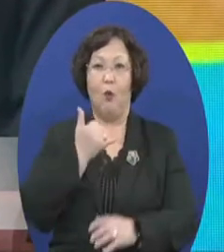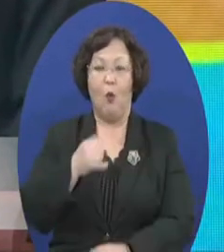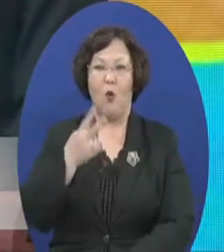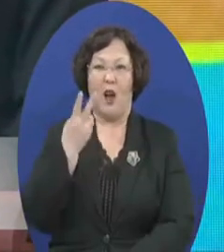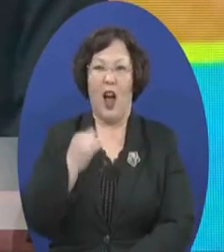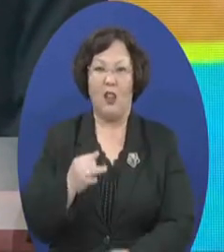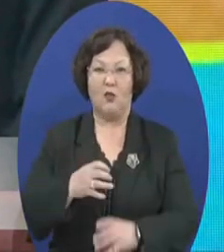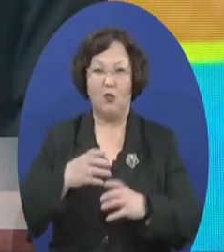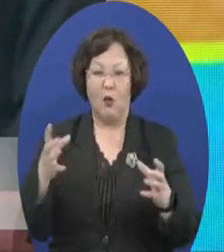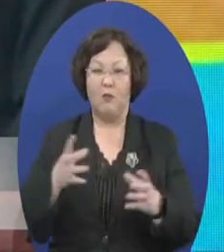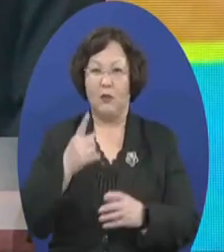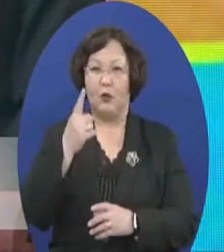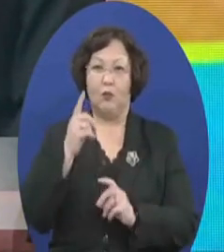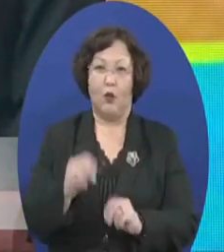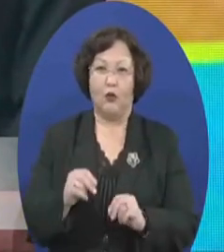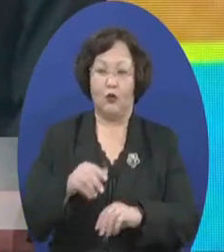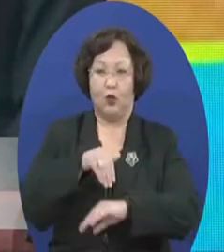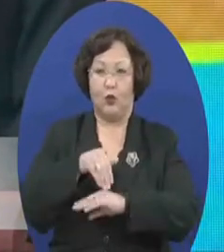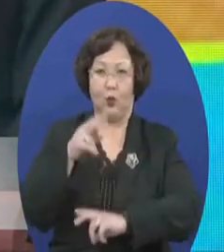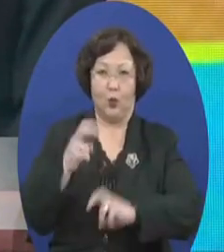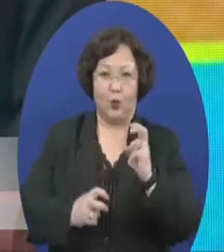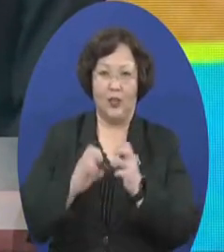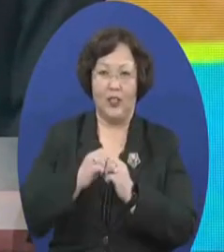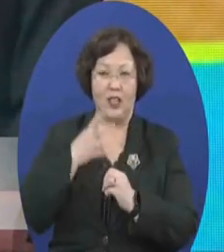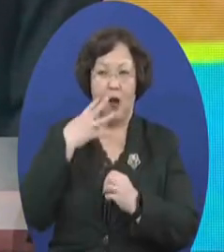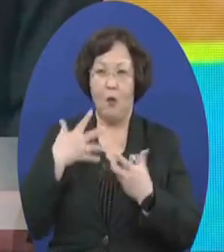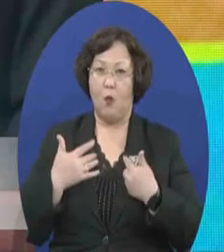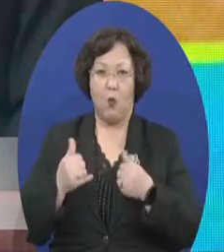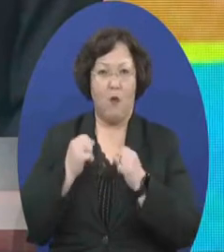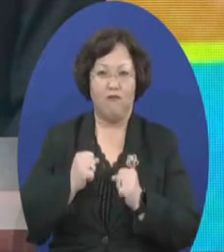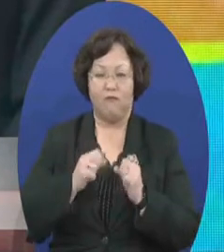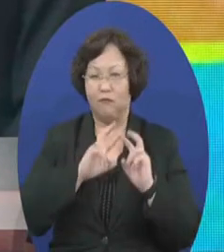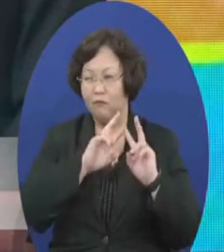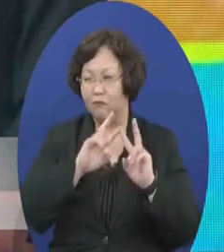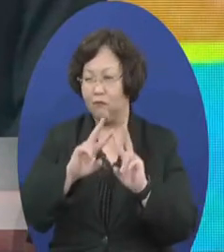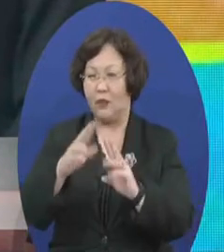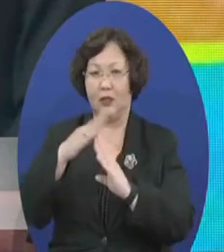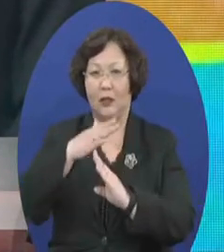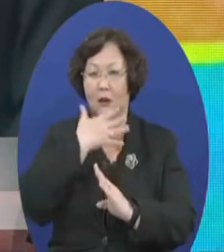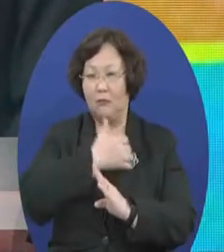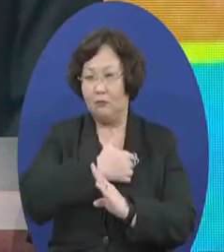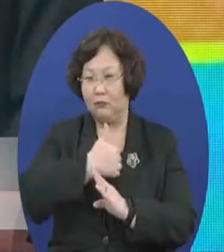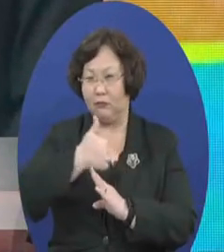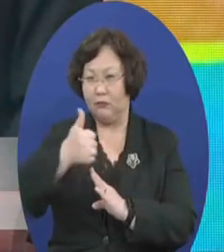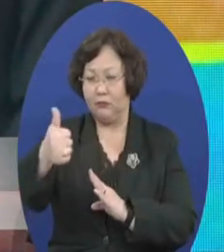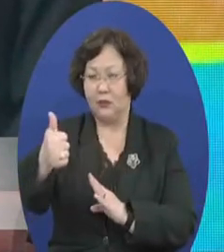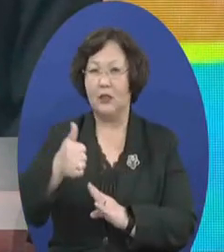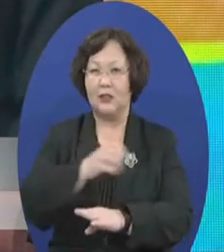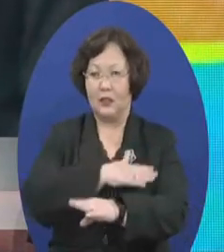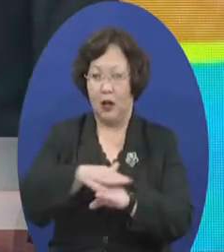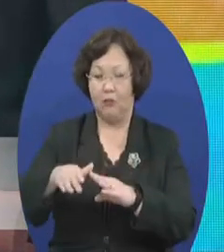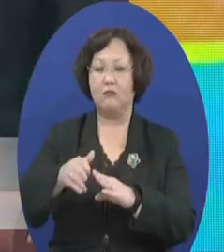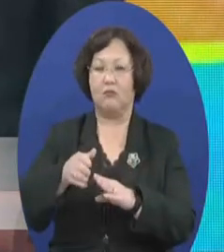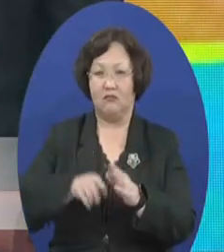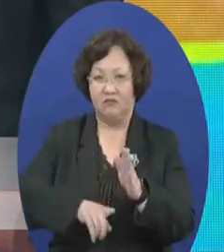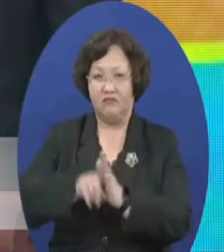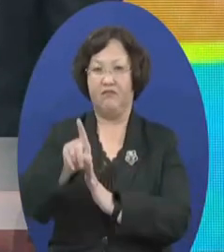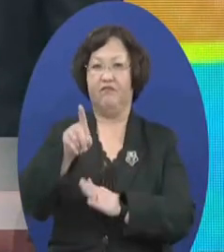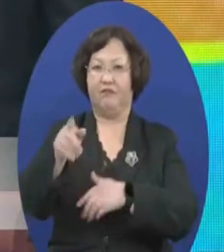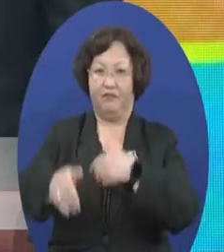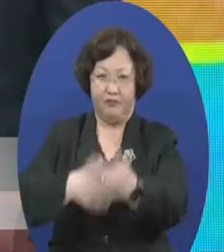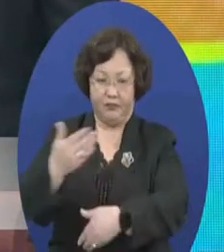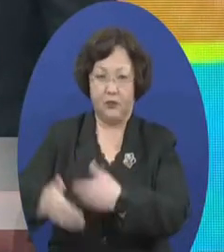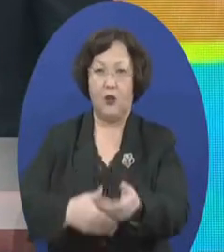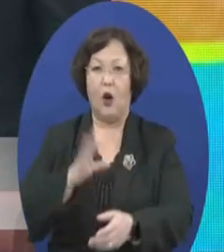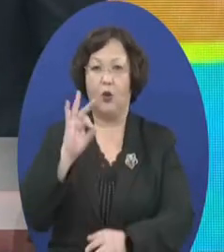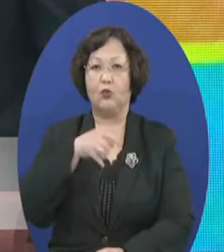болгох тогтвортой үйл төрөлд хүрэх тууштай зогсолтгүй урагшлах замд нь мортуулж байна. Оюутлахаа үйл